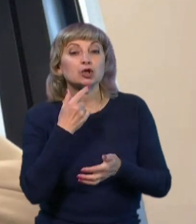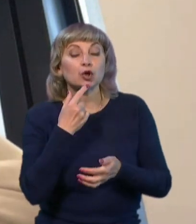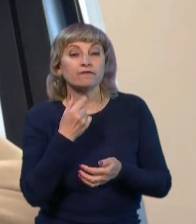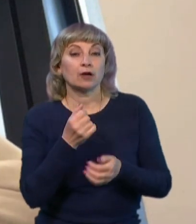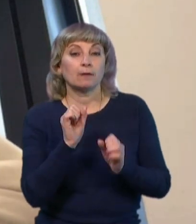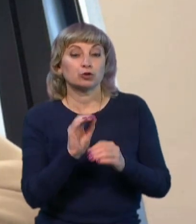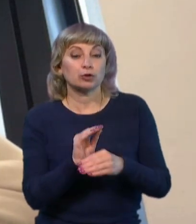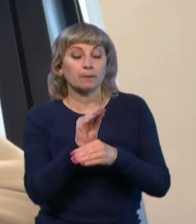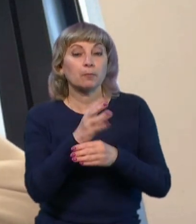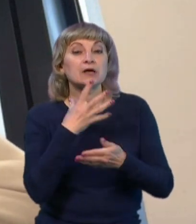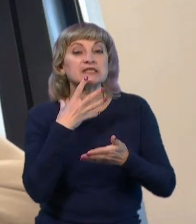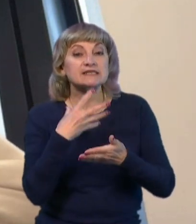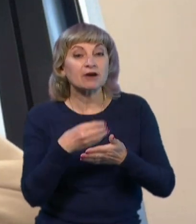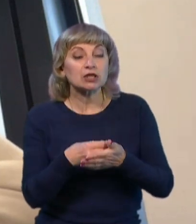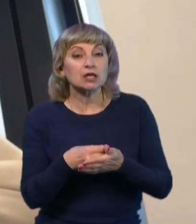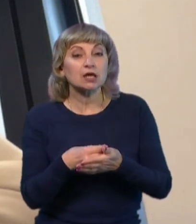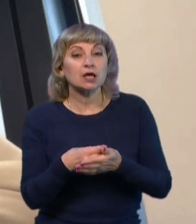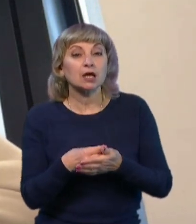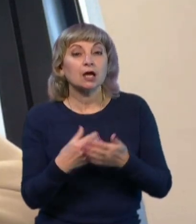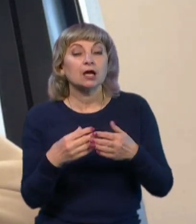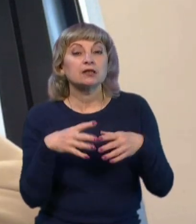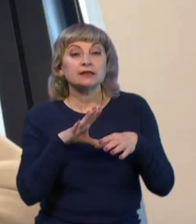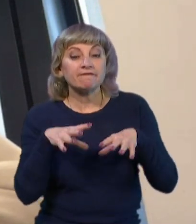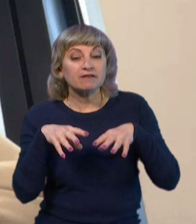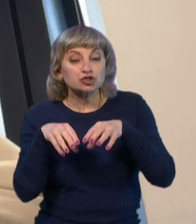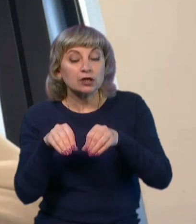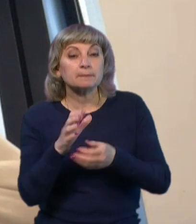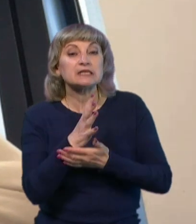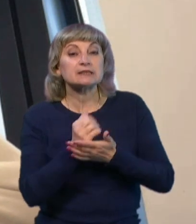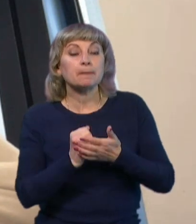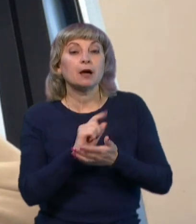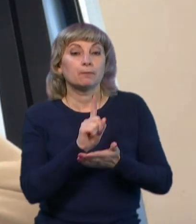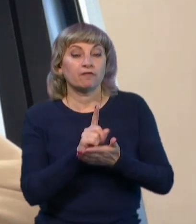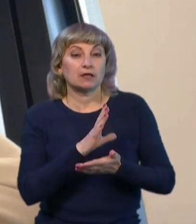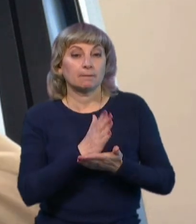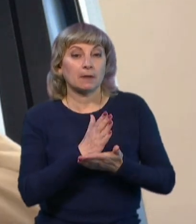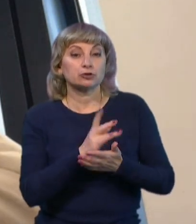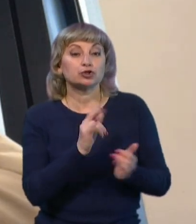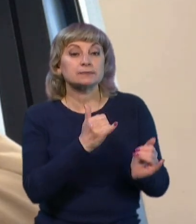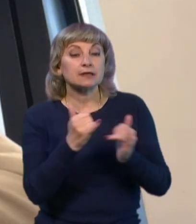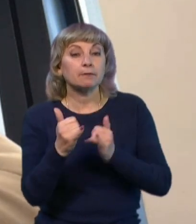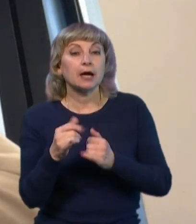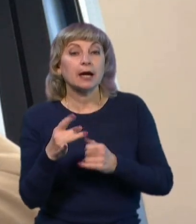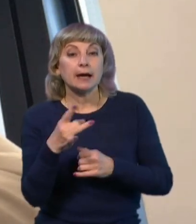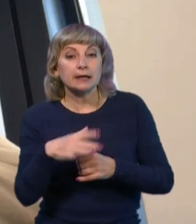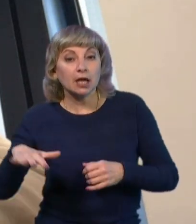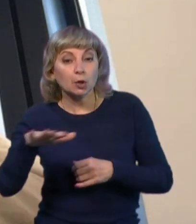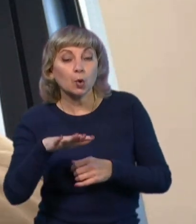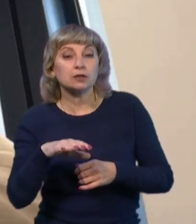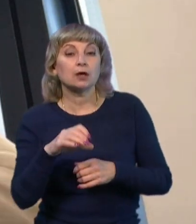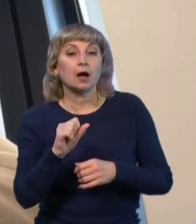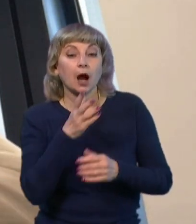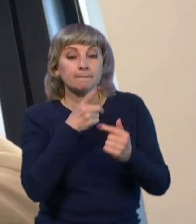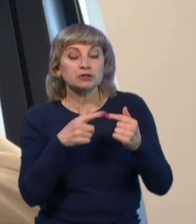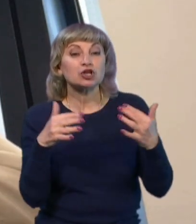можна поповнити свої невичерпні запаси, які він має мати для того, щоб забезпечити і регіон, а під